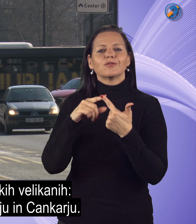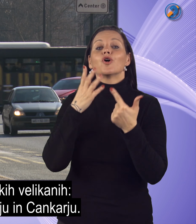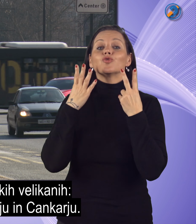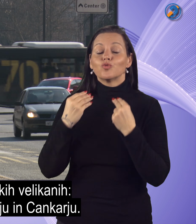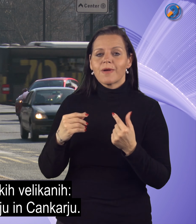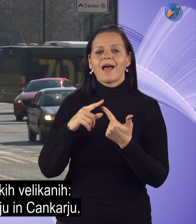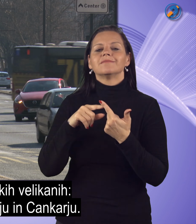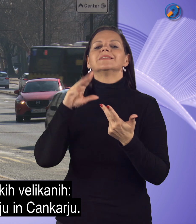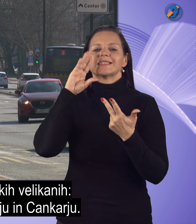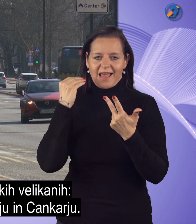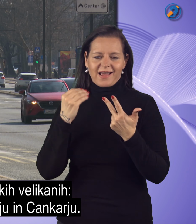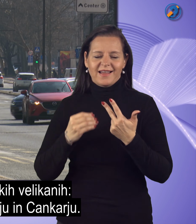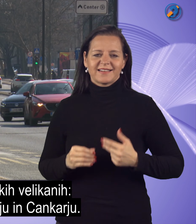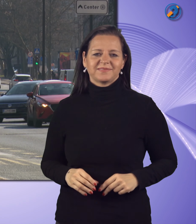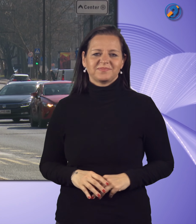Cankarju in Trubarju.